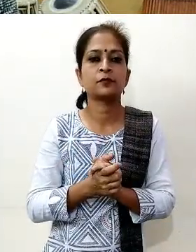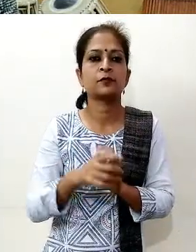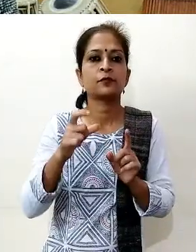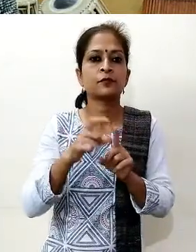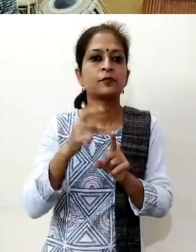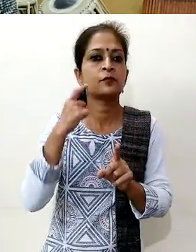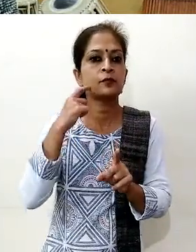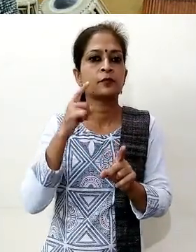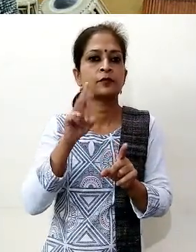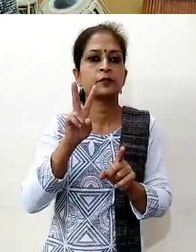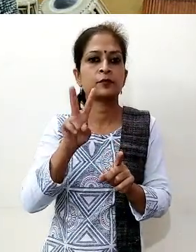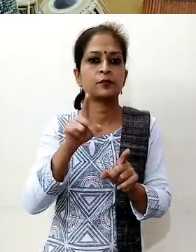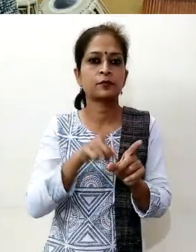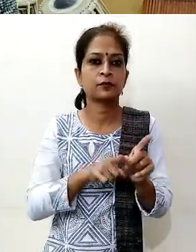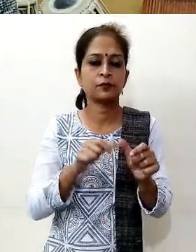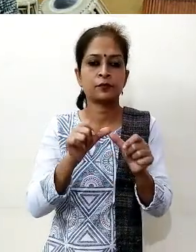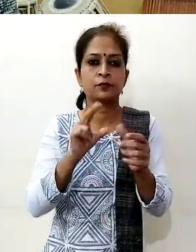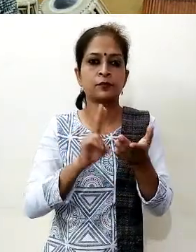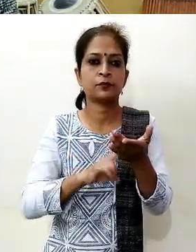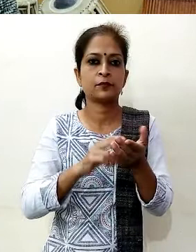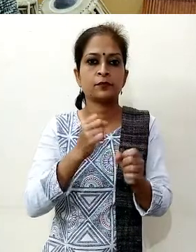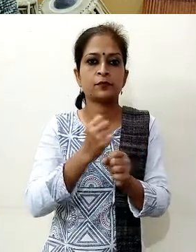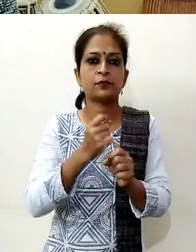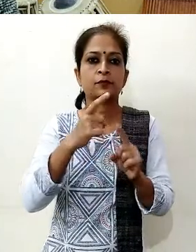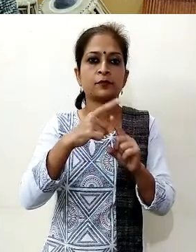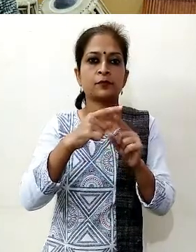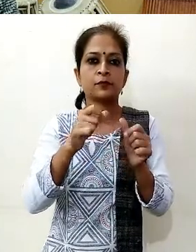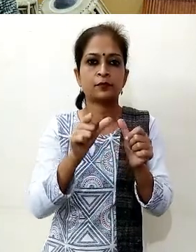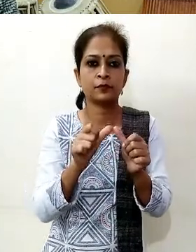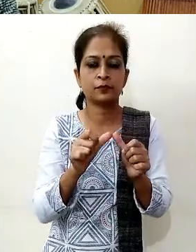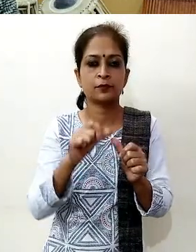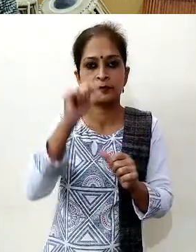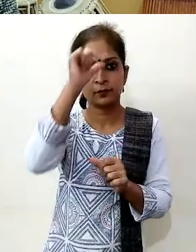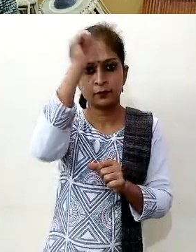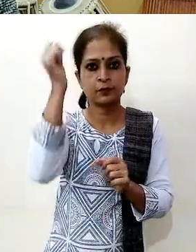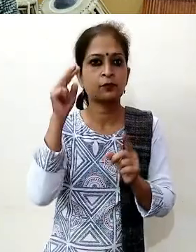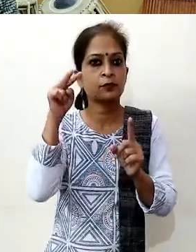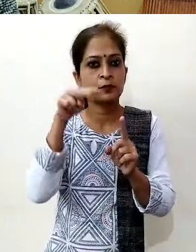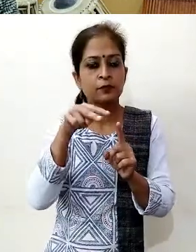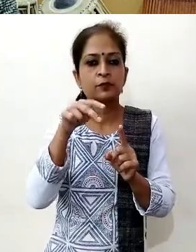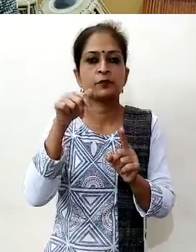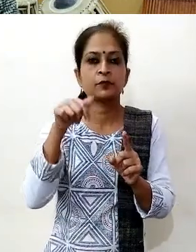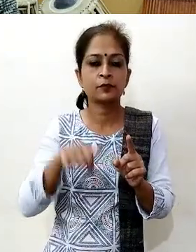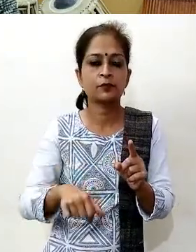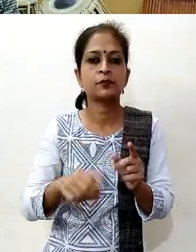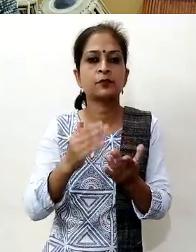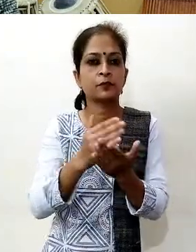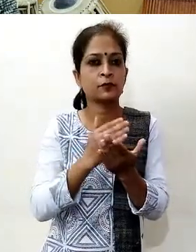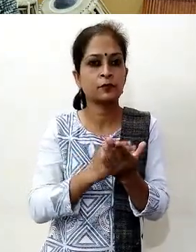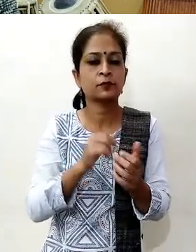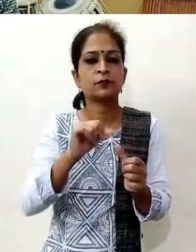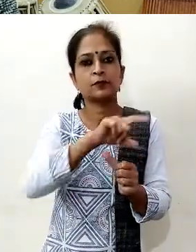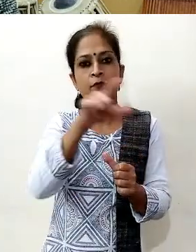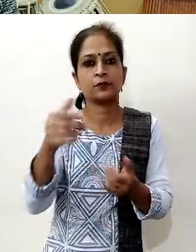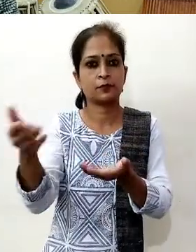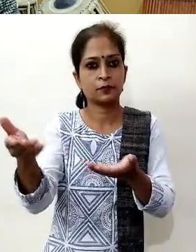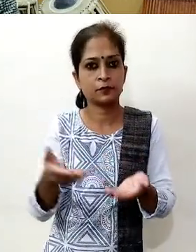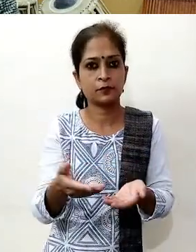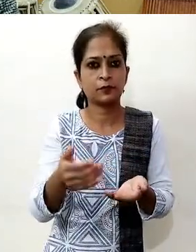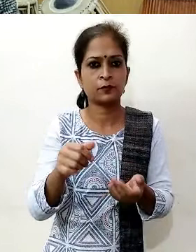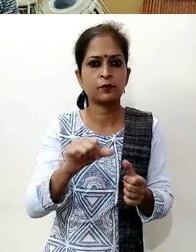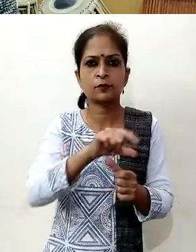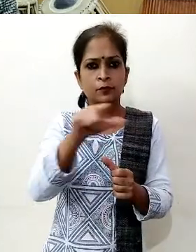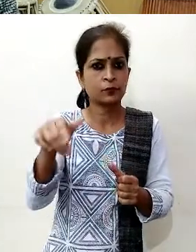दिव्यांगता भारतीय दृष्टिकोण से कार्यक्रम में आप सभी का स्वागत है। दोस्तों, आप सभी जानते हैं कि भारतीय संस्कृति